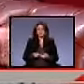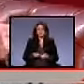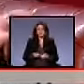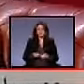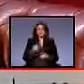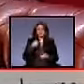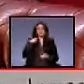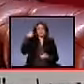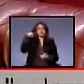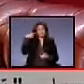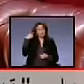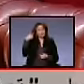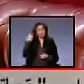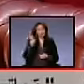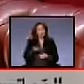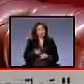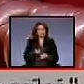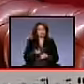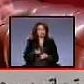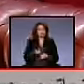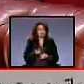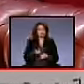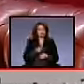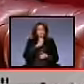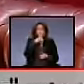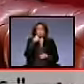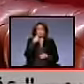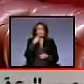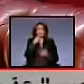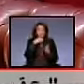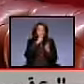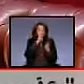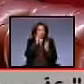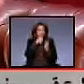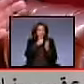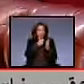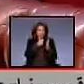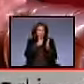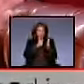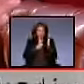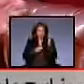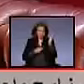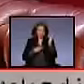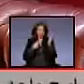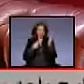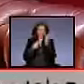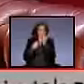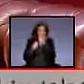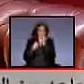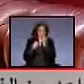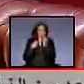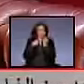انا بقعد مع نفسي، لكن اصل خد بالك يا ليه ما بعملش ده، لان برضه ساعات بيبقى في سيناريو المخرج والكاتب مش عايزينه يتقري.